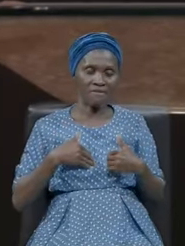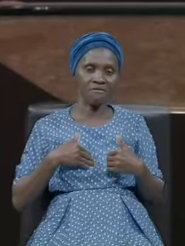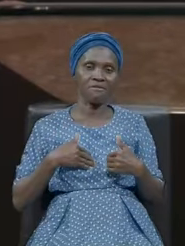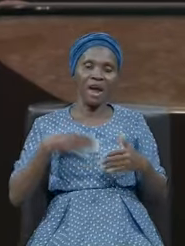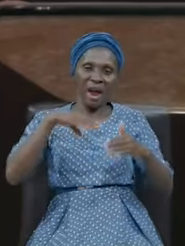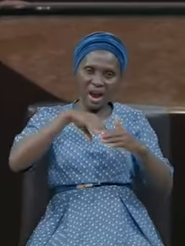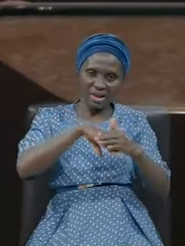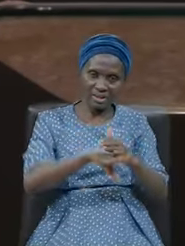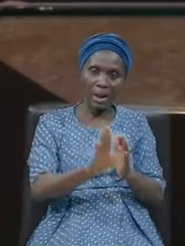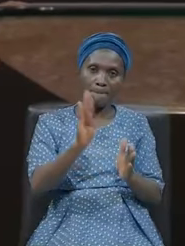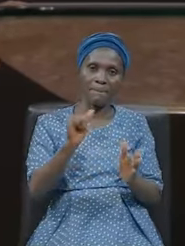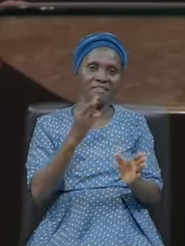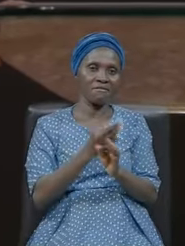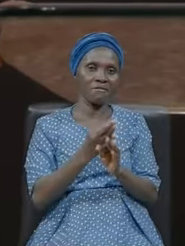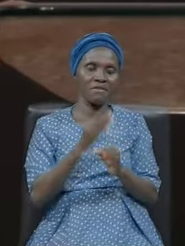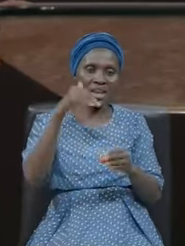la